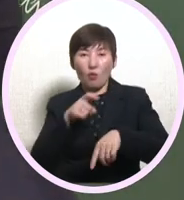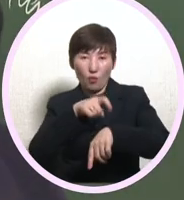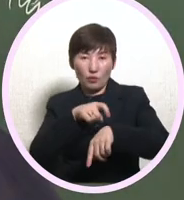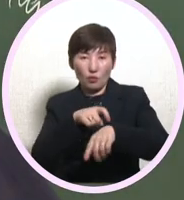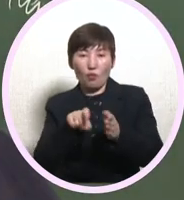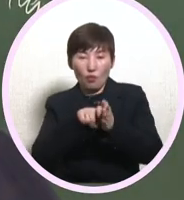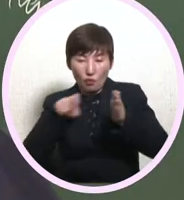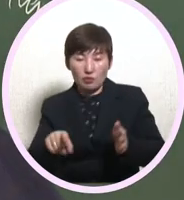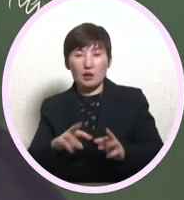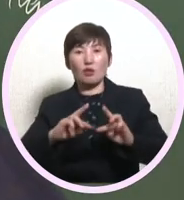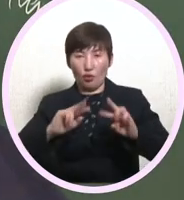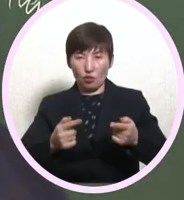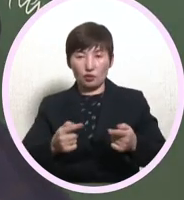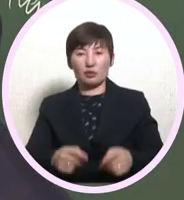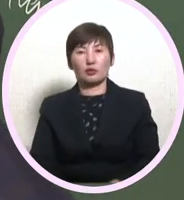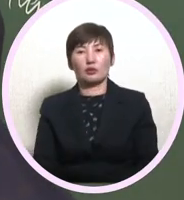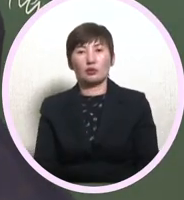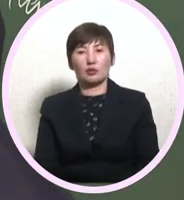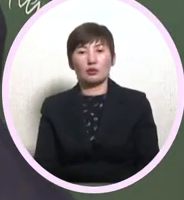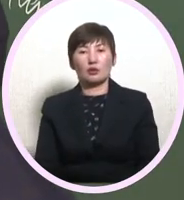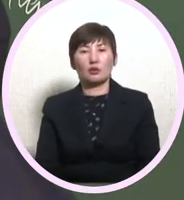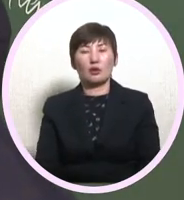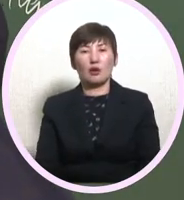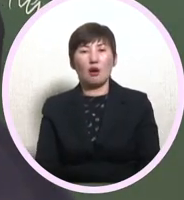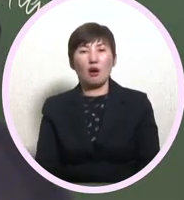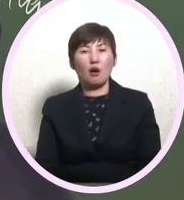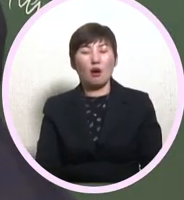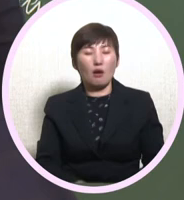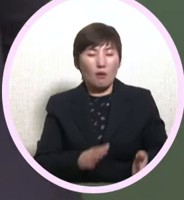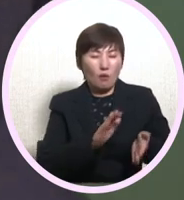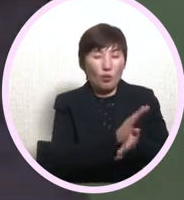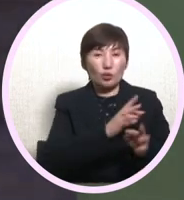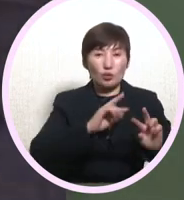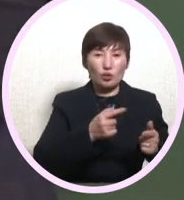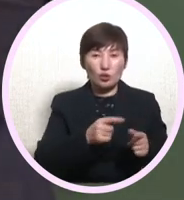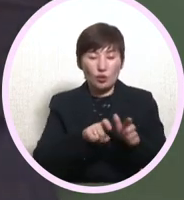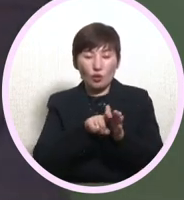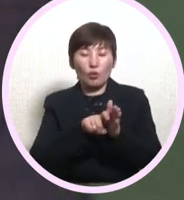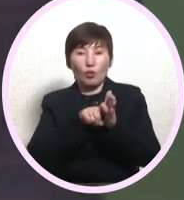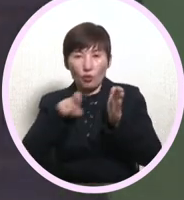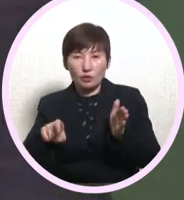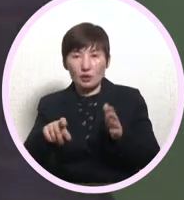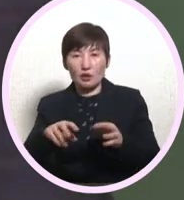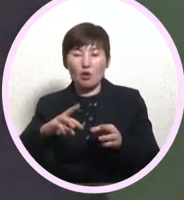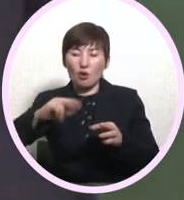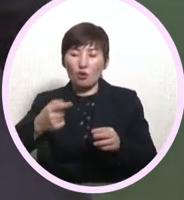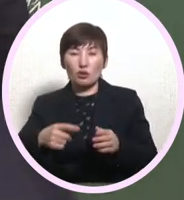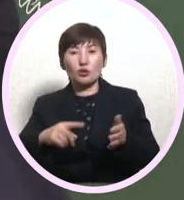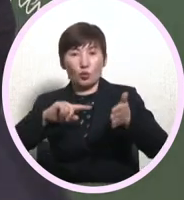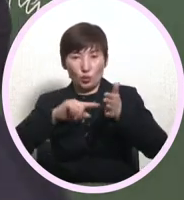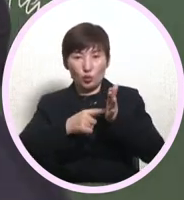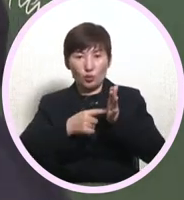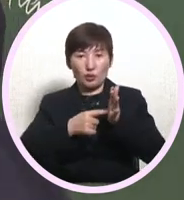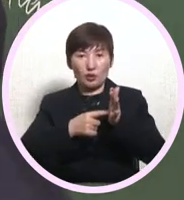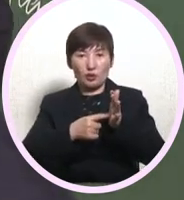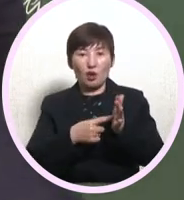тэгвэл хурдны өөрчлөлтийг хугацааны өөрчлөлт үржүүлээд за манай дээр тэгш хүнцэд гуравч учраас хоёр